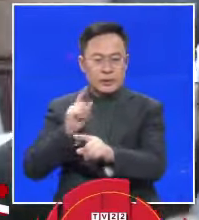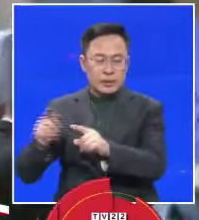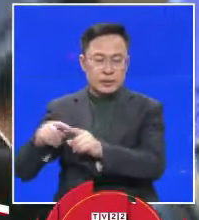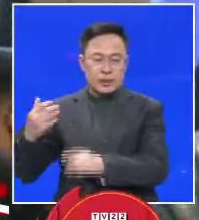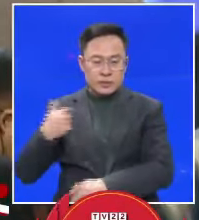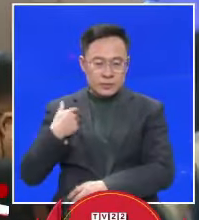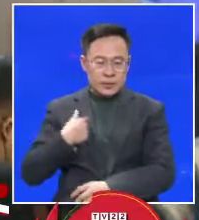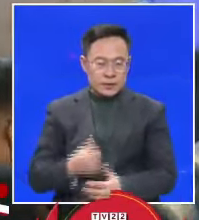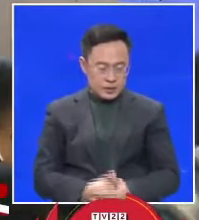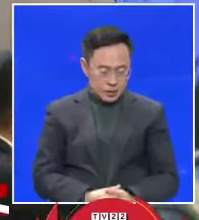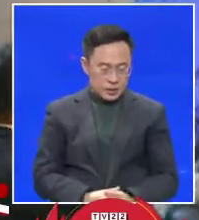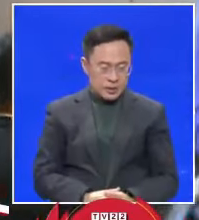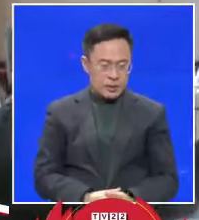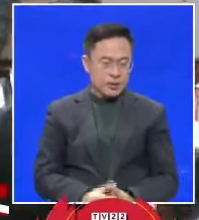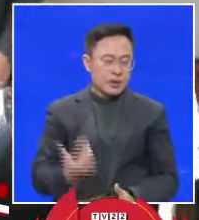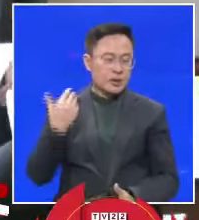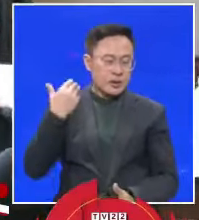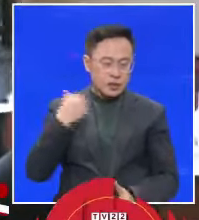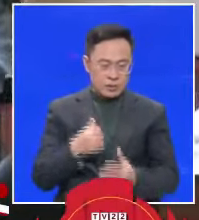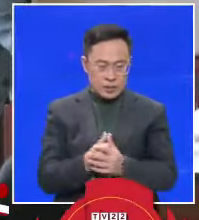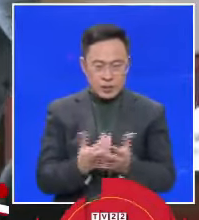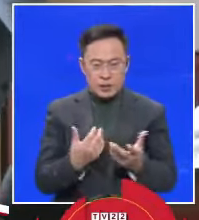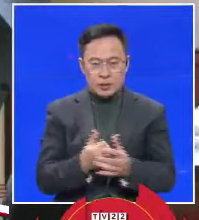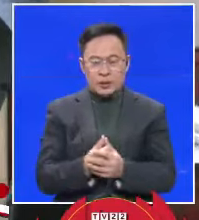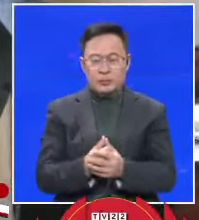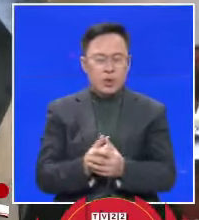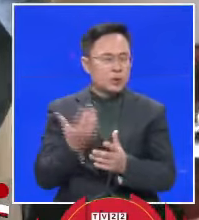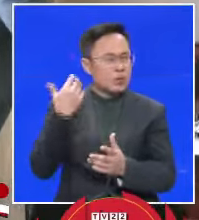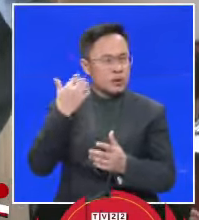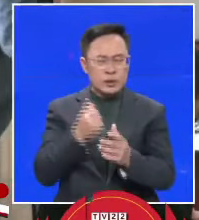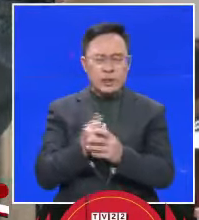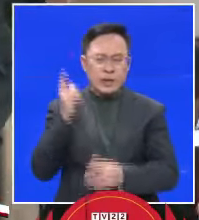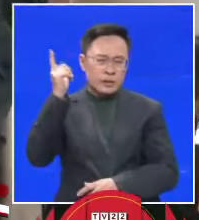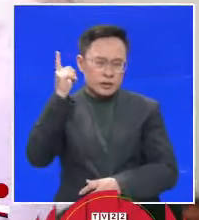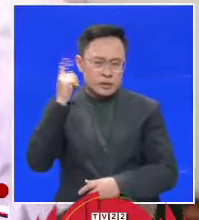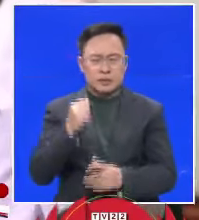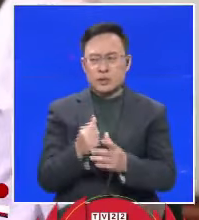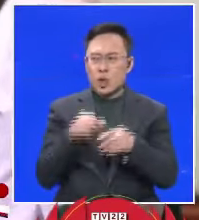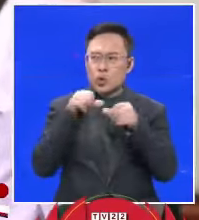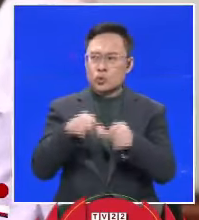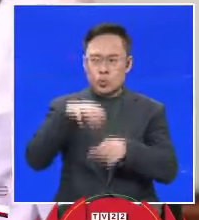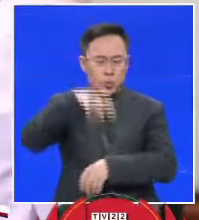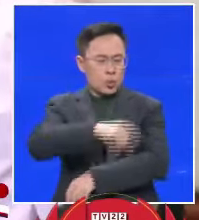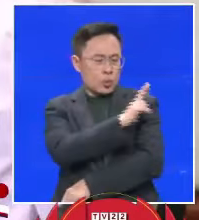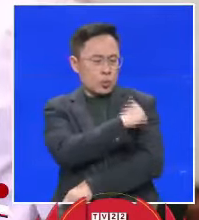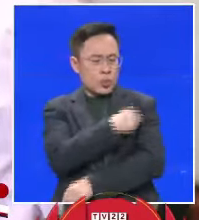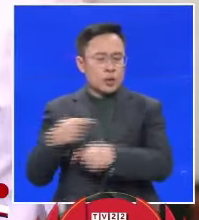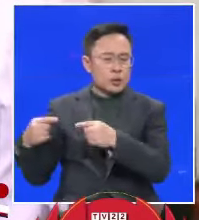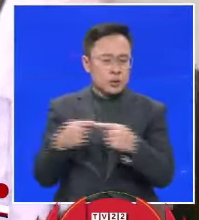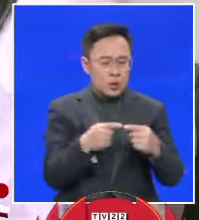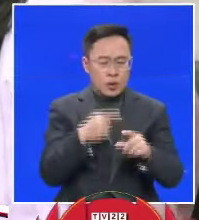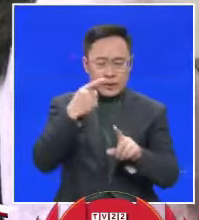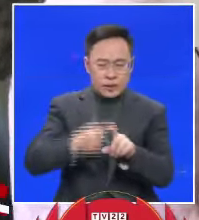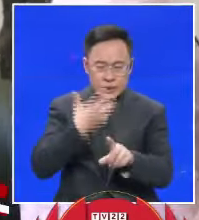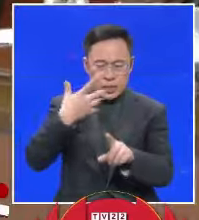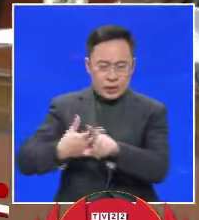แทนในเรื่องของดำเนินการอะไรช่วงนั้นที่แบบให้คุณทักษิณ อยู่โรงพยาบาลหรืออะไรอย่างไรเนี่ย